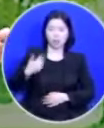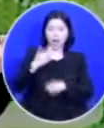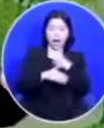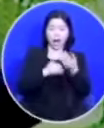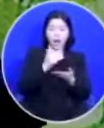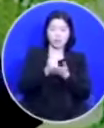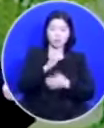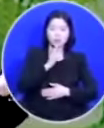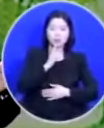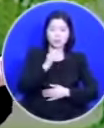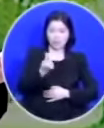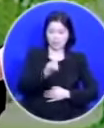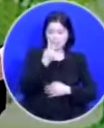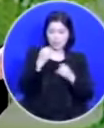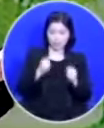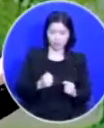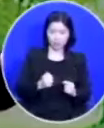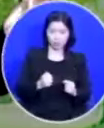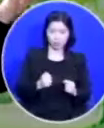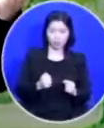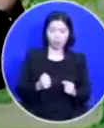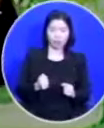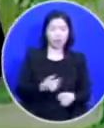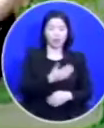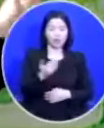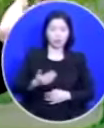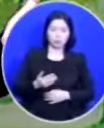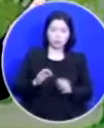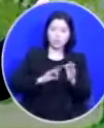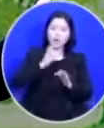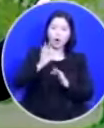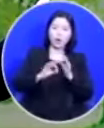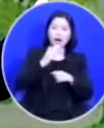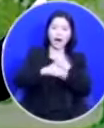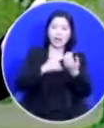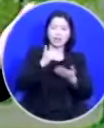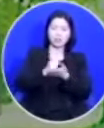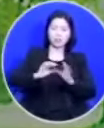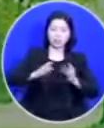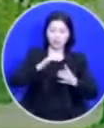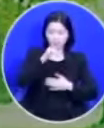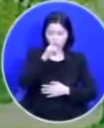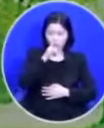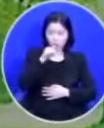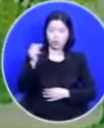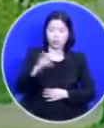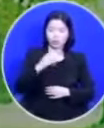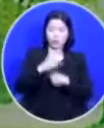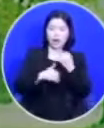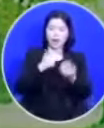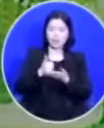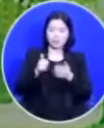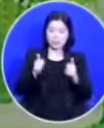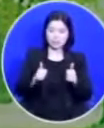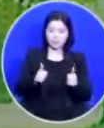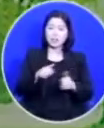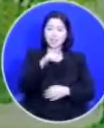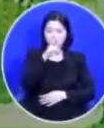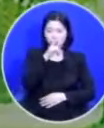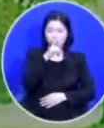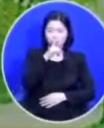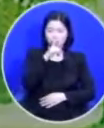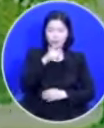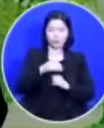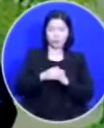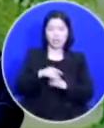하나님은 정말 살아계시고 여러분 영원한 하나님의 나라가 있고 그리고 하나님의 심판이 있습니다